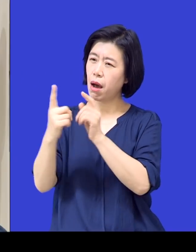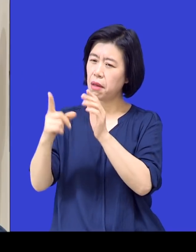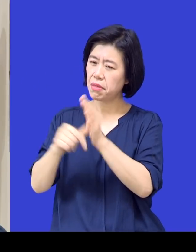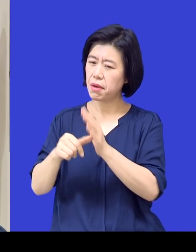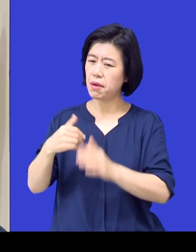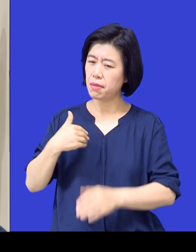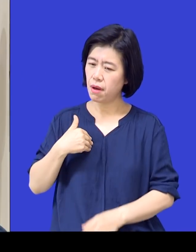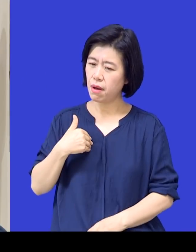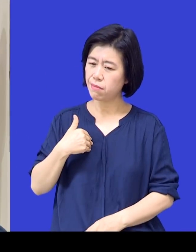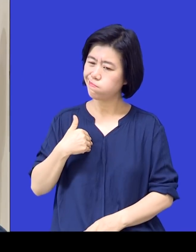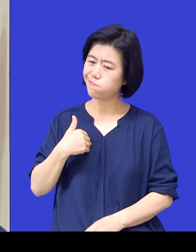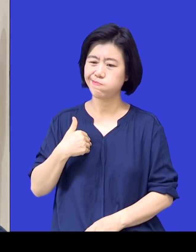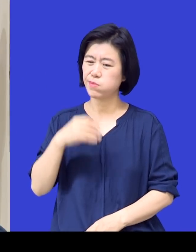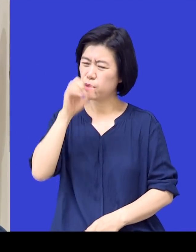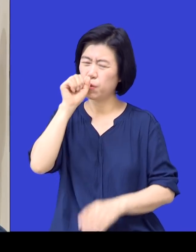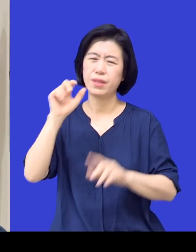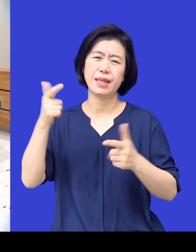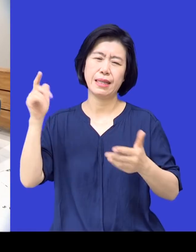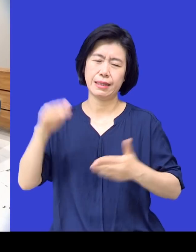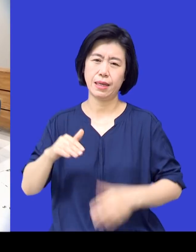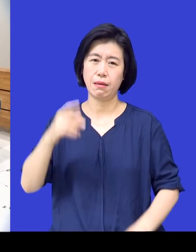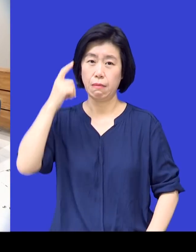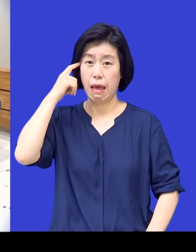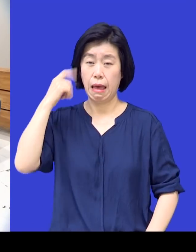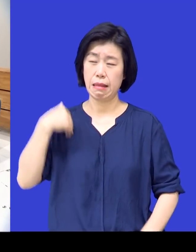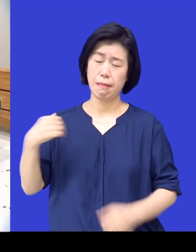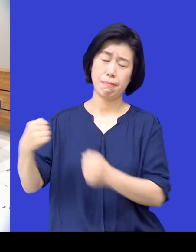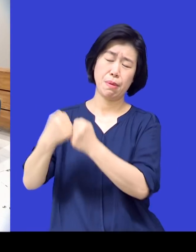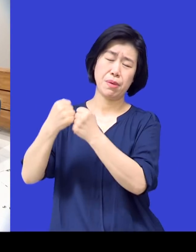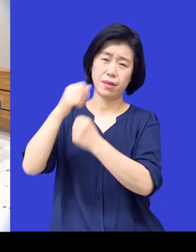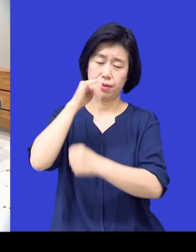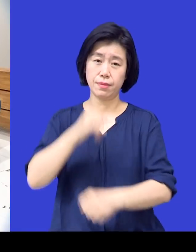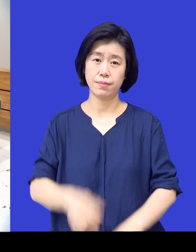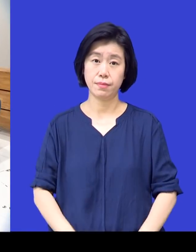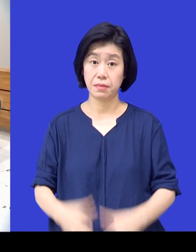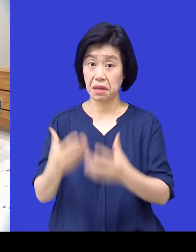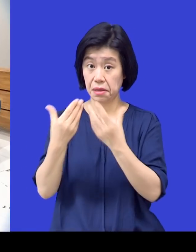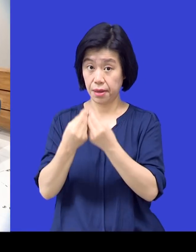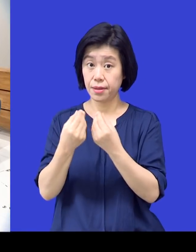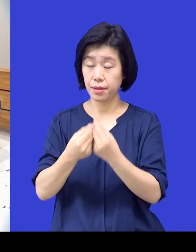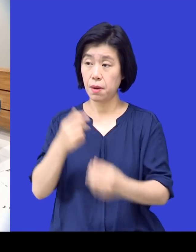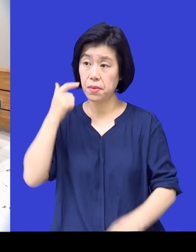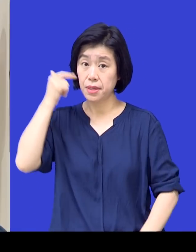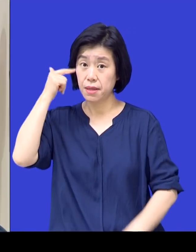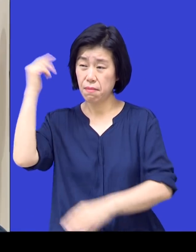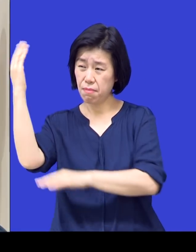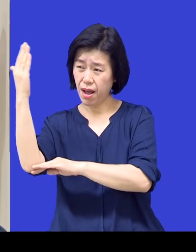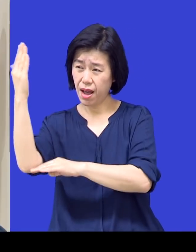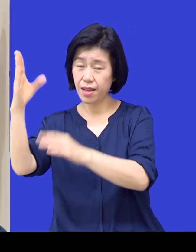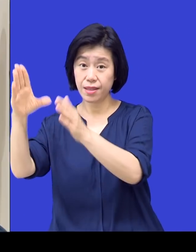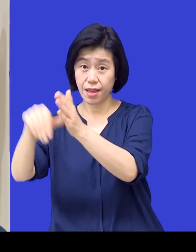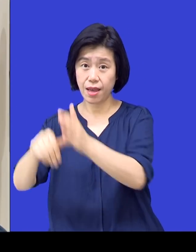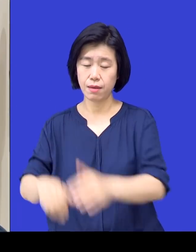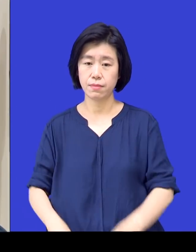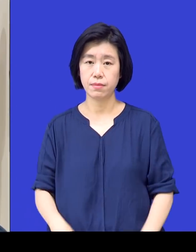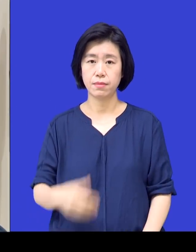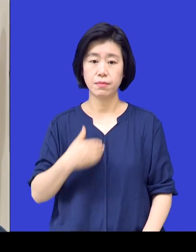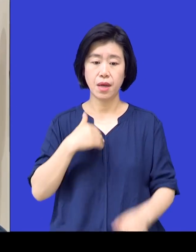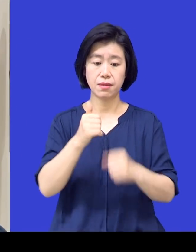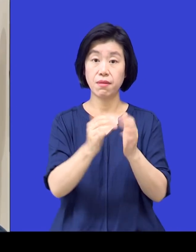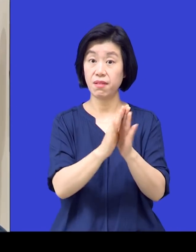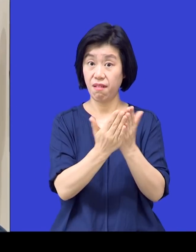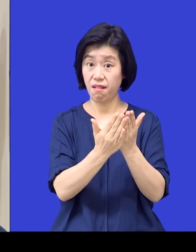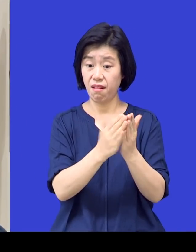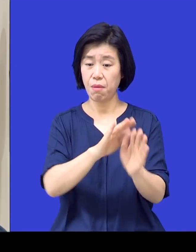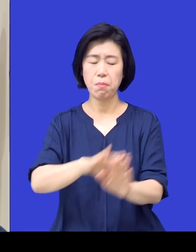왜냐하면 이 싸움이 있었기 때문에 네. 예를 들면 이제 목사님이 설교를 하시면 예. 저는 딴 책을 펴놓고